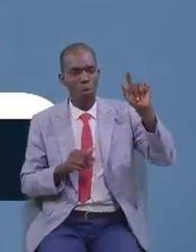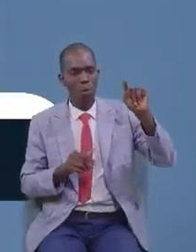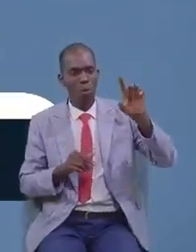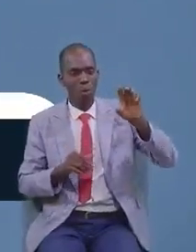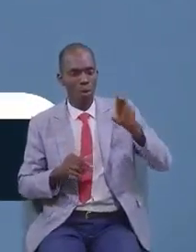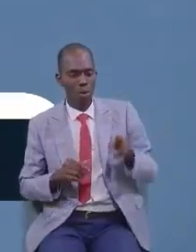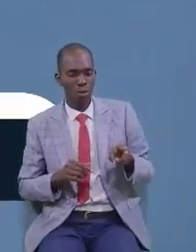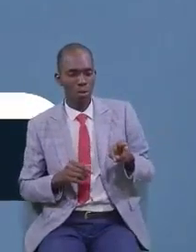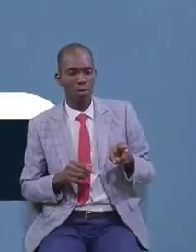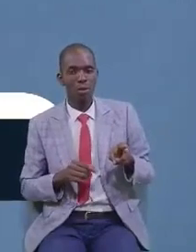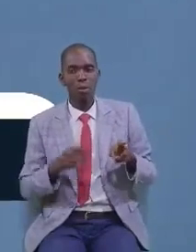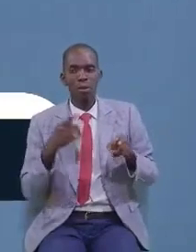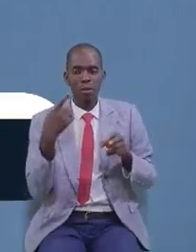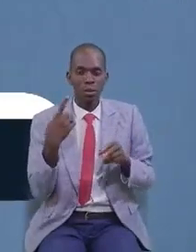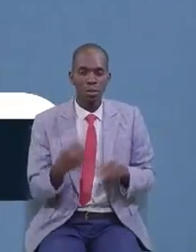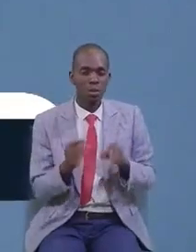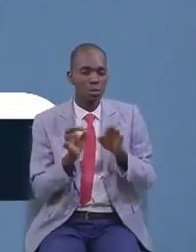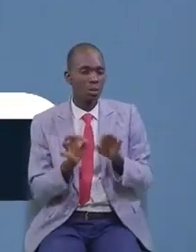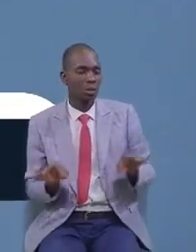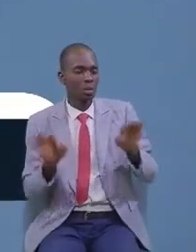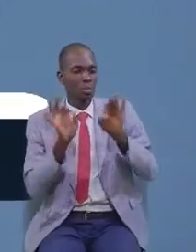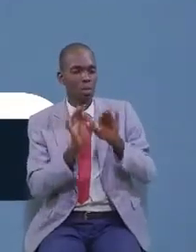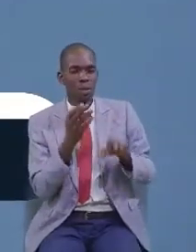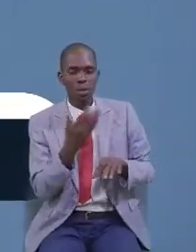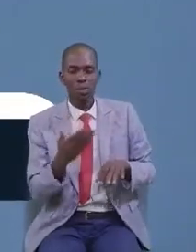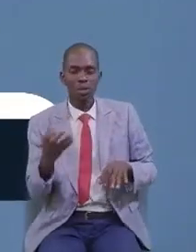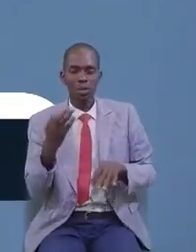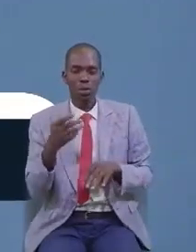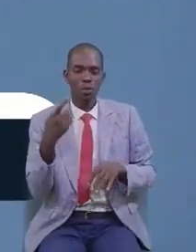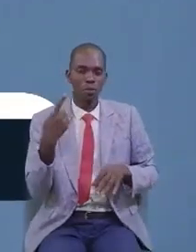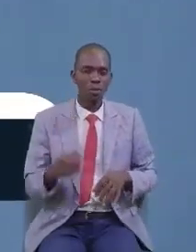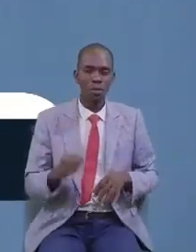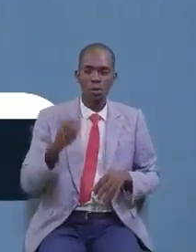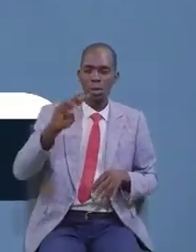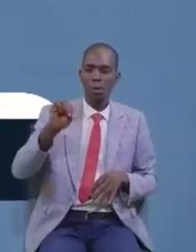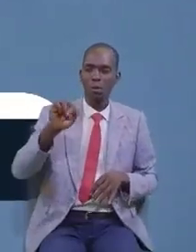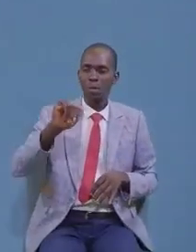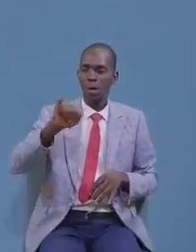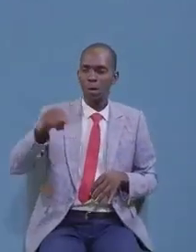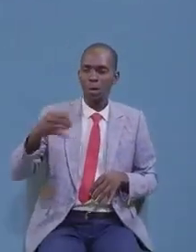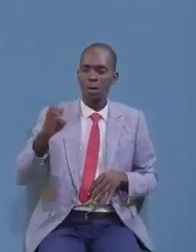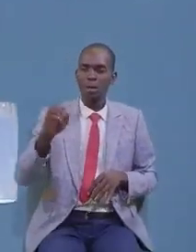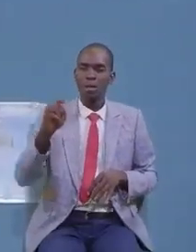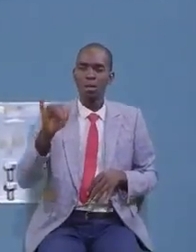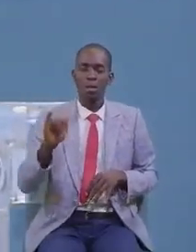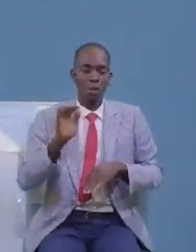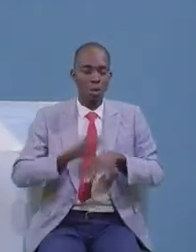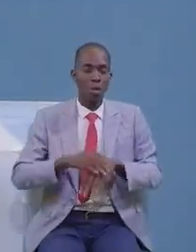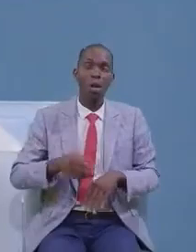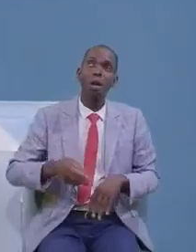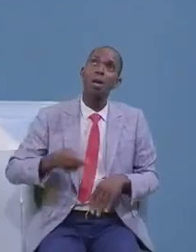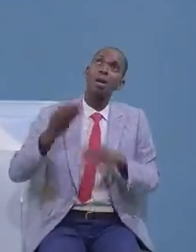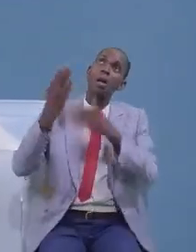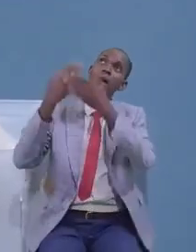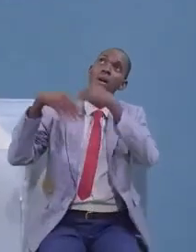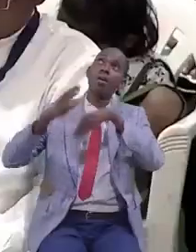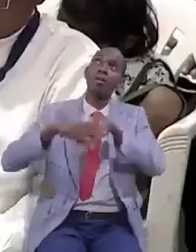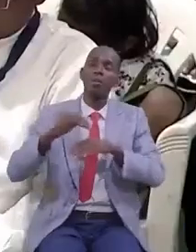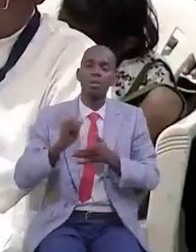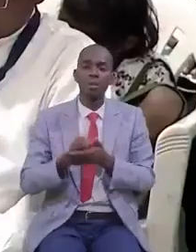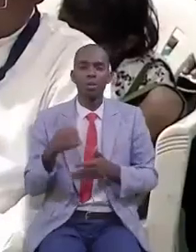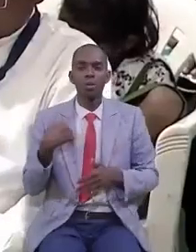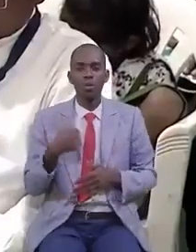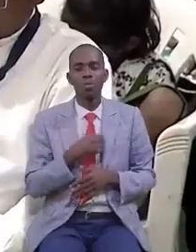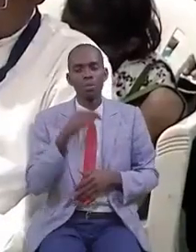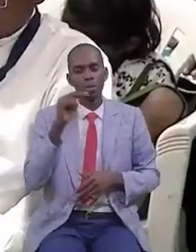ధ్యానం చేద్దాం. The essentials of the majesty on high that we need to watch over. మనము గమనించుకోవాల్సిన మహోన్నతుని